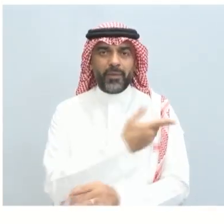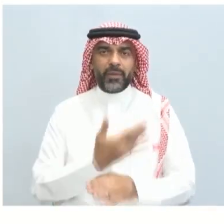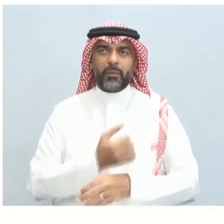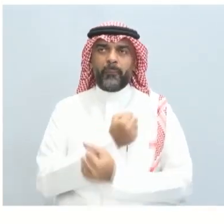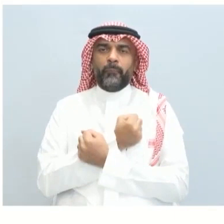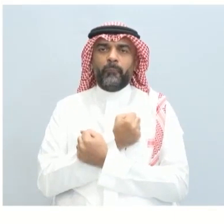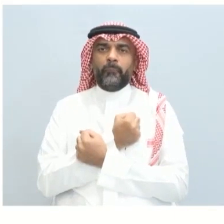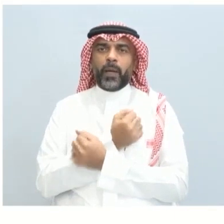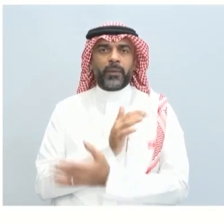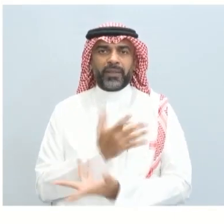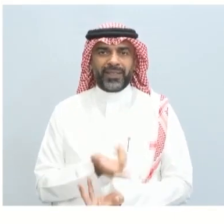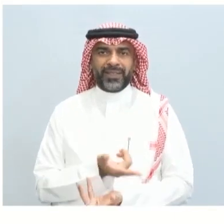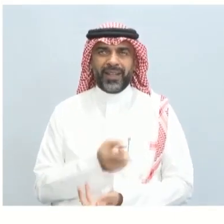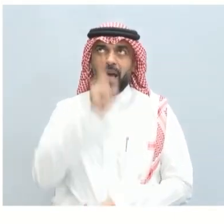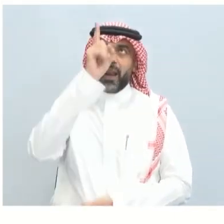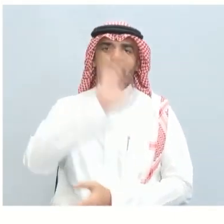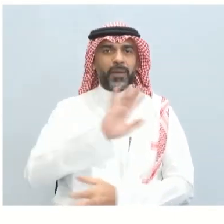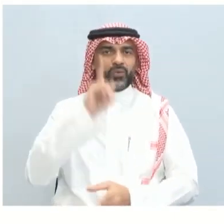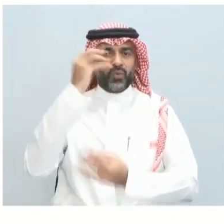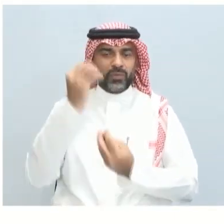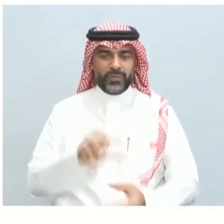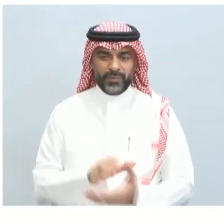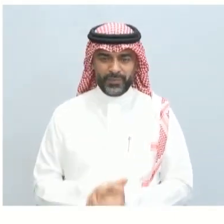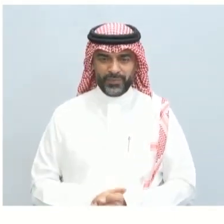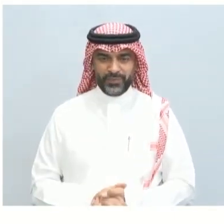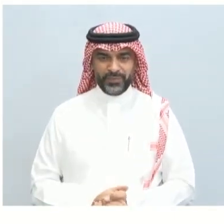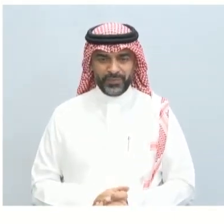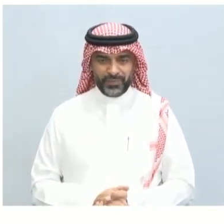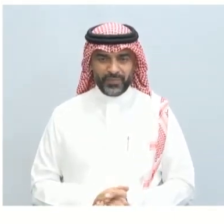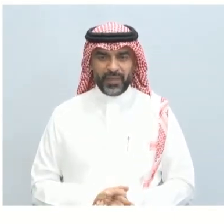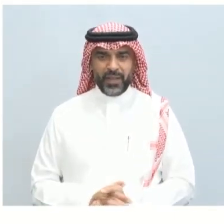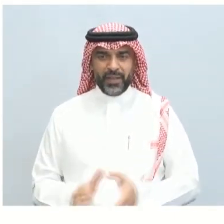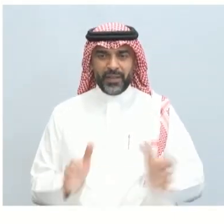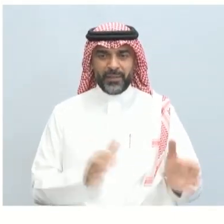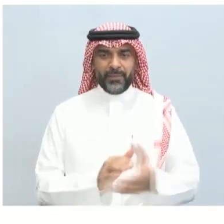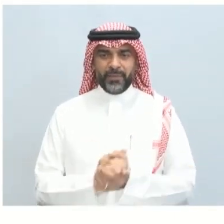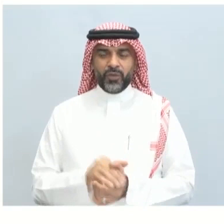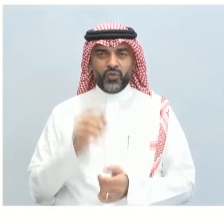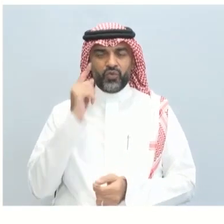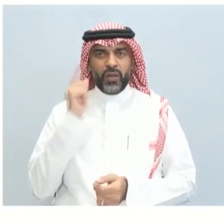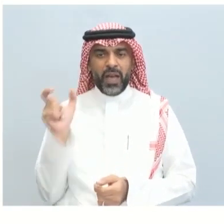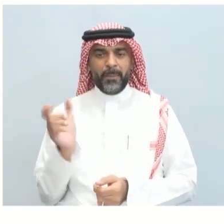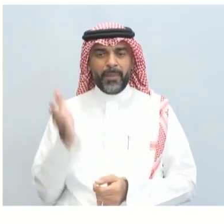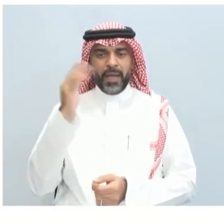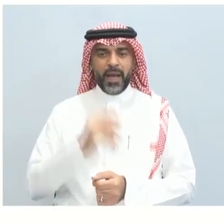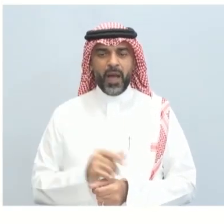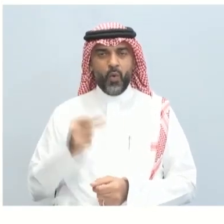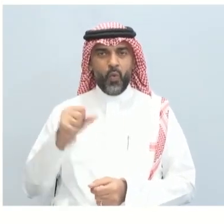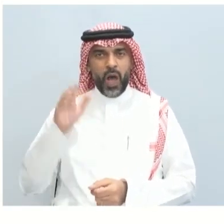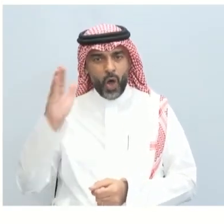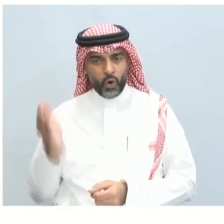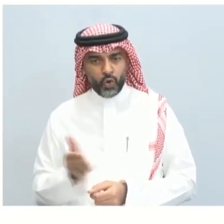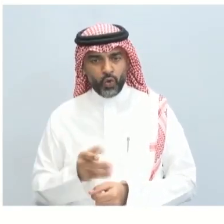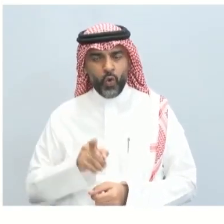افضل الخلق على الاطلاق هم ساده البشر جمعوا بين مرتبتين وهي